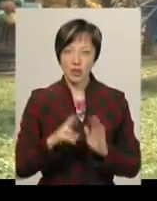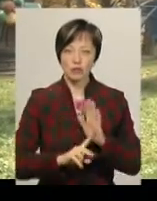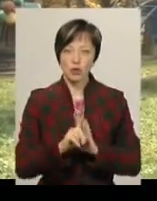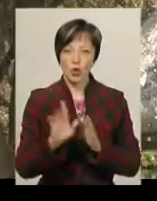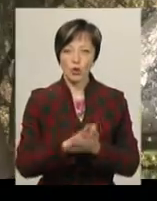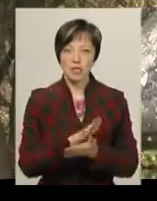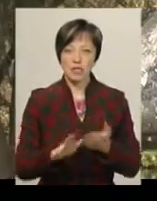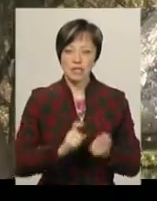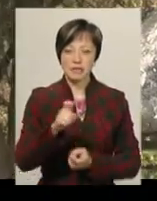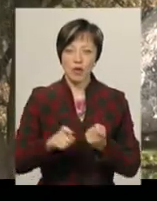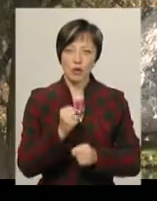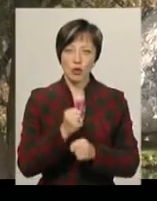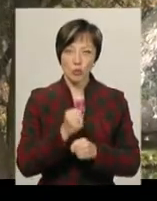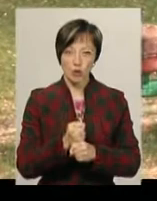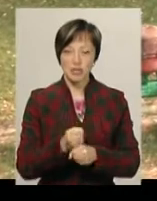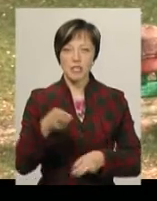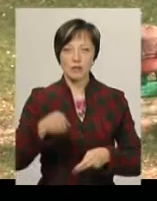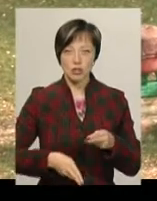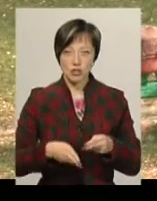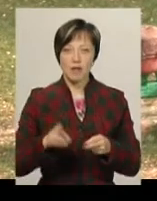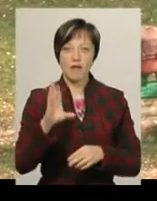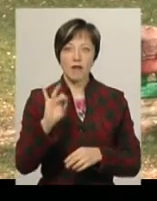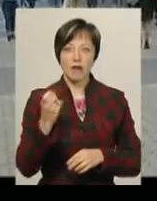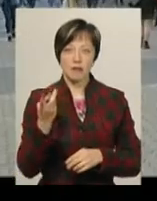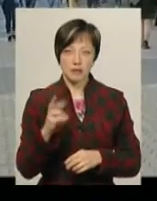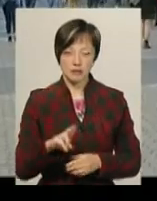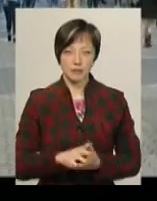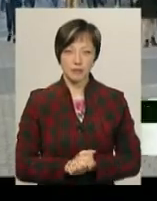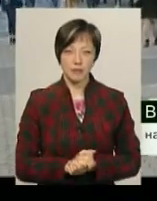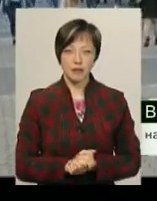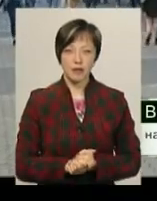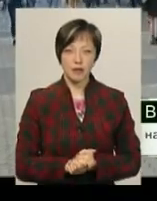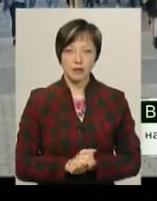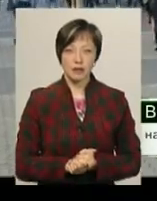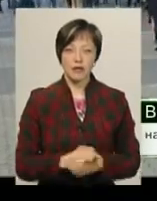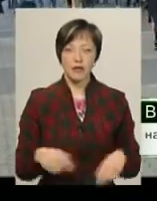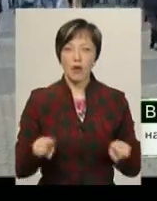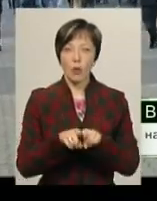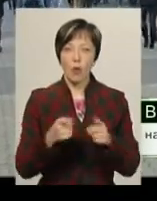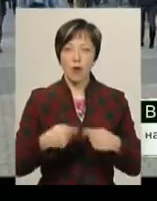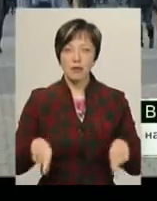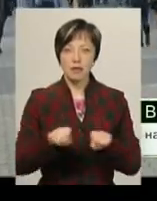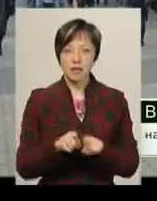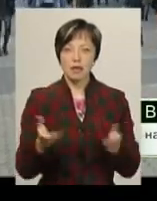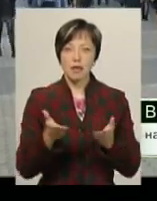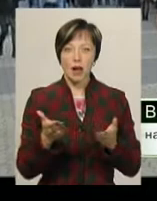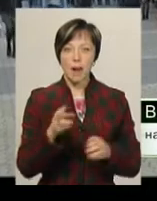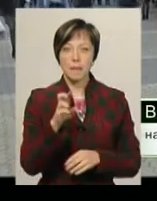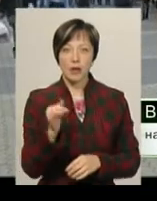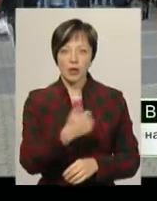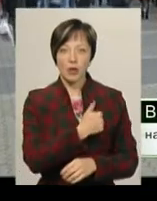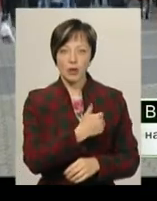розпочались очисні та зварювальні роботи, які завершились у вересні. Як такої підрядної організації, яка би